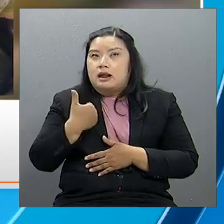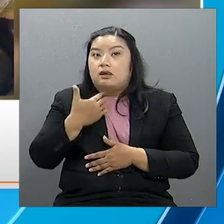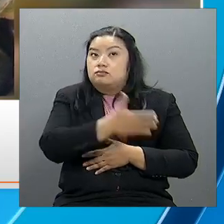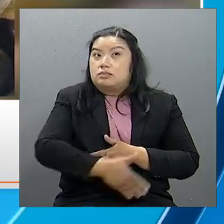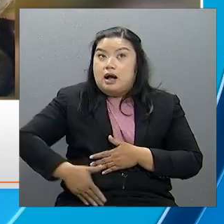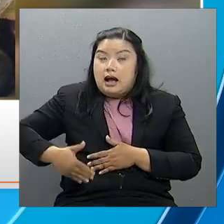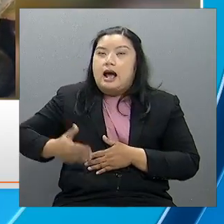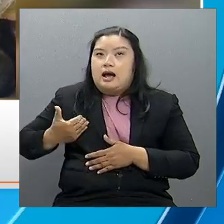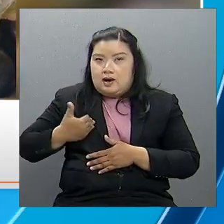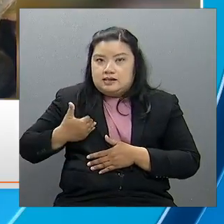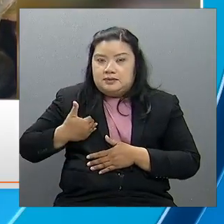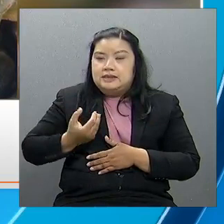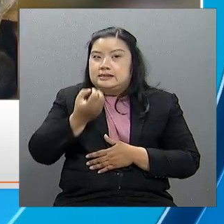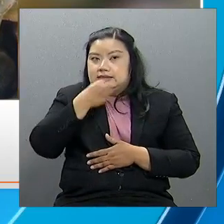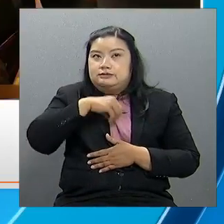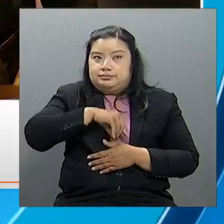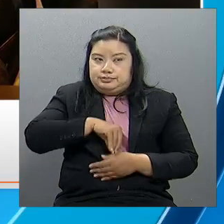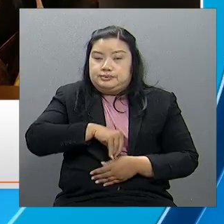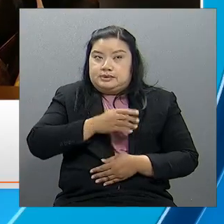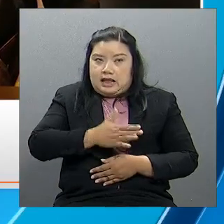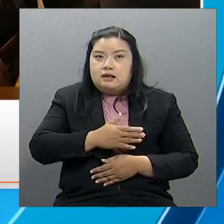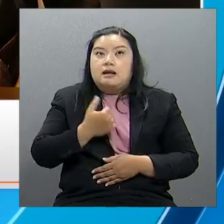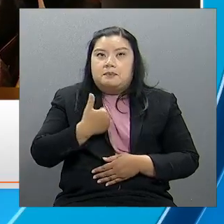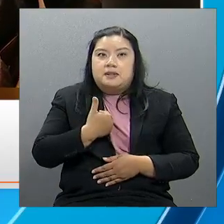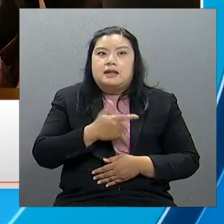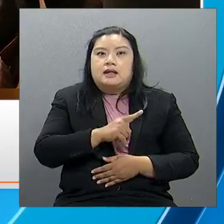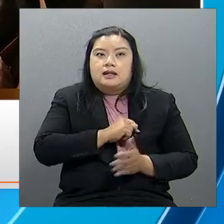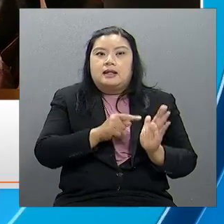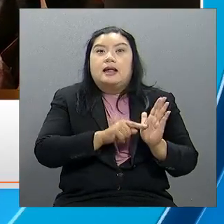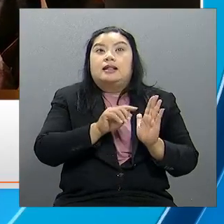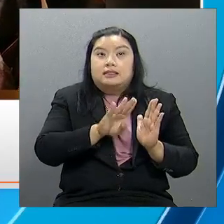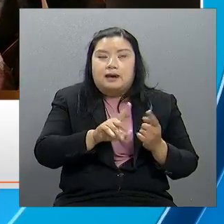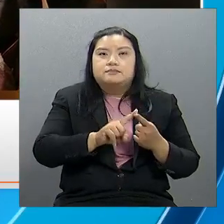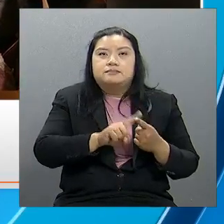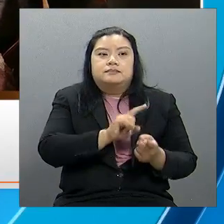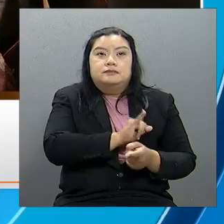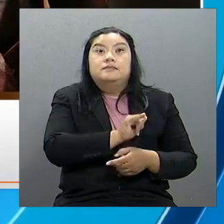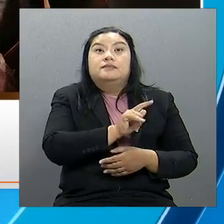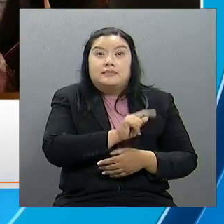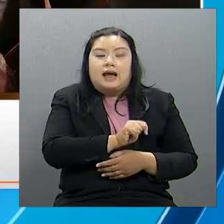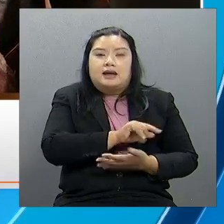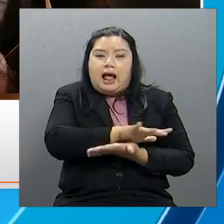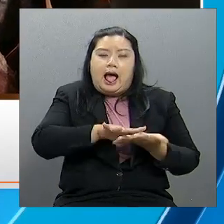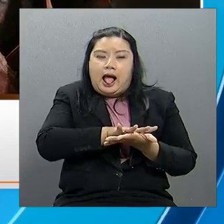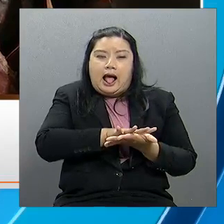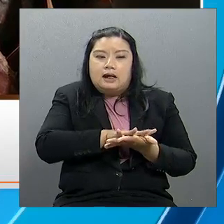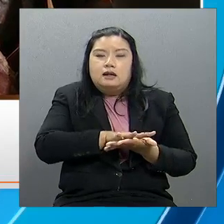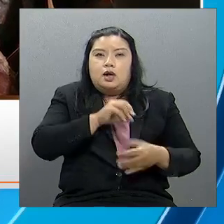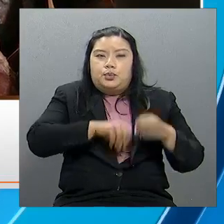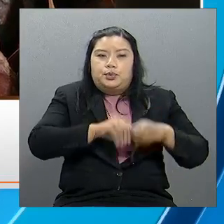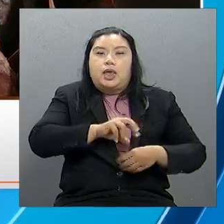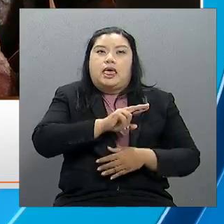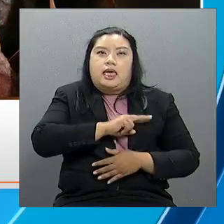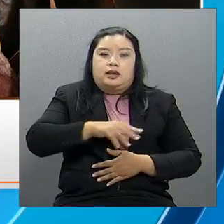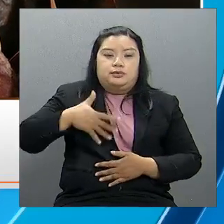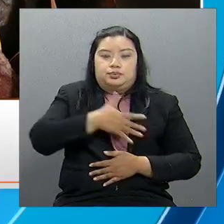ตใช่ไหม ครับ ไอ้กรดตัวนี้มันละลายน้ำได้ไม่ค่อยดีแล้วก็จะตกตะกอนในถึงว่าเป็นกรดพอปัสส